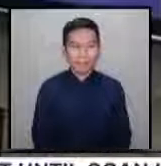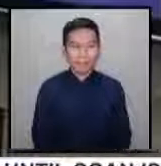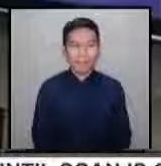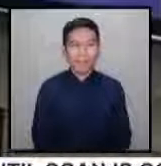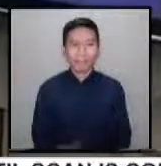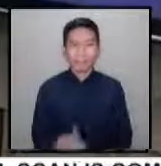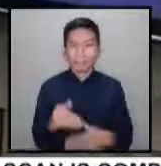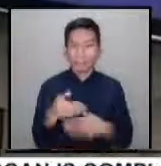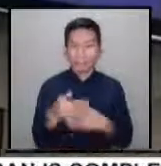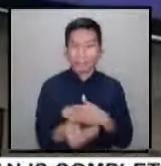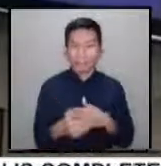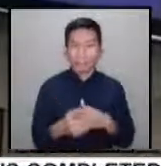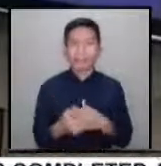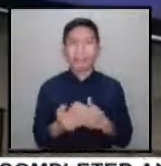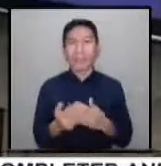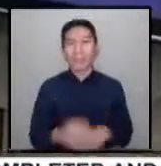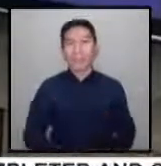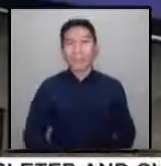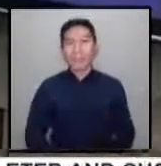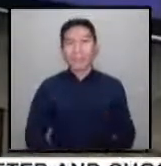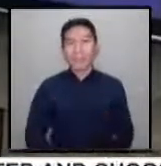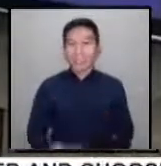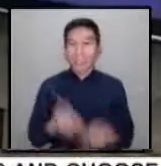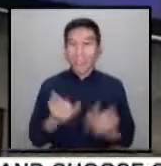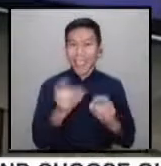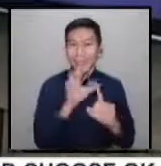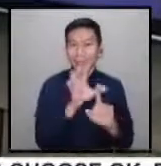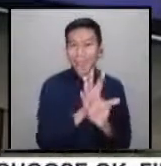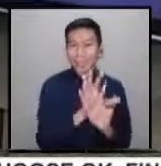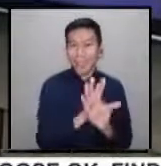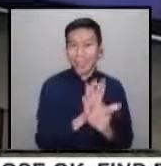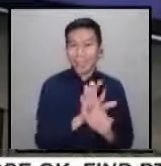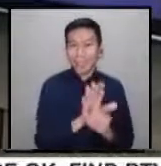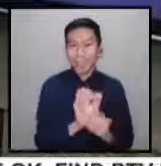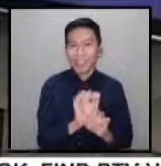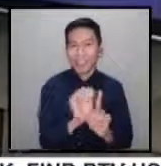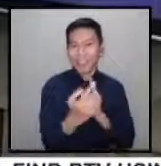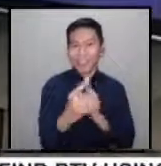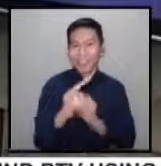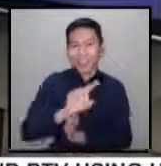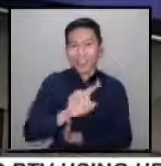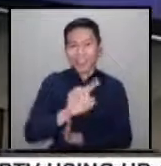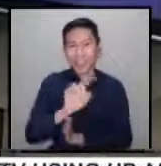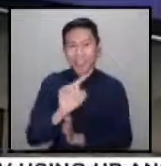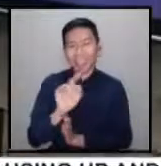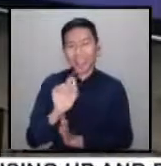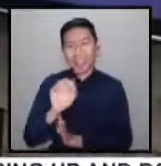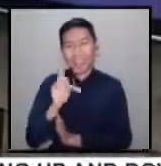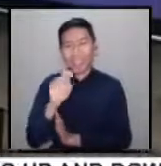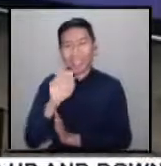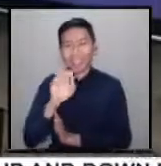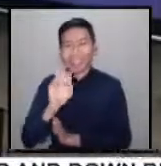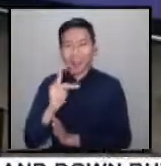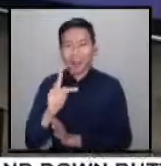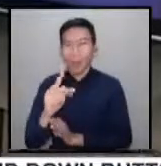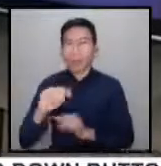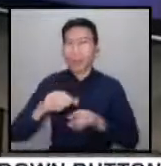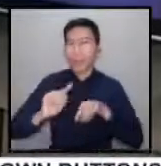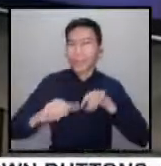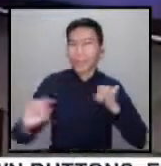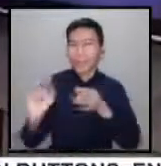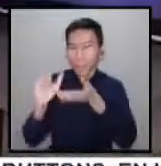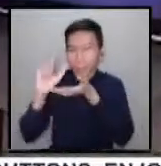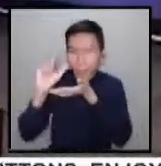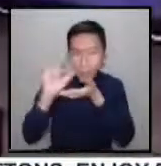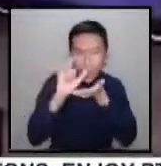Eto, maiba naman po tayo. Patok na patok po at viral ngayon sa ilang social media platforms, lalo na sa TikTok, ang iba't ibang klase po ng photography